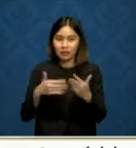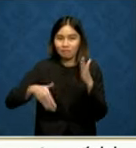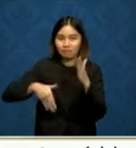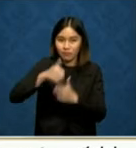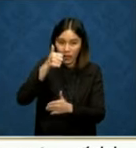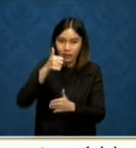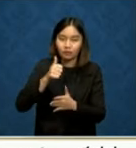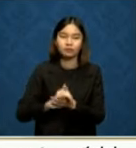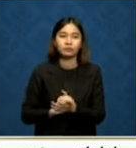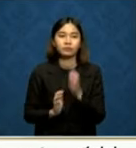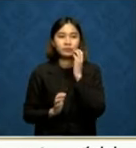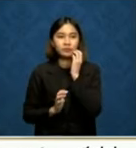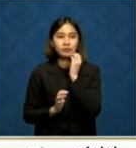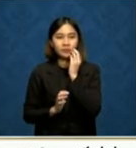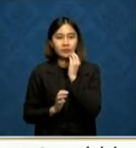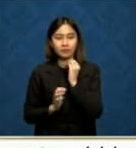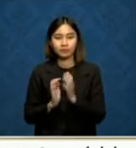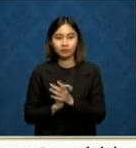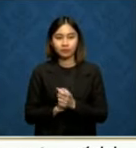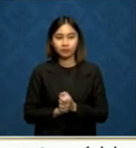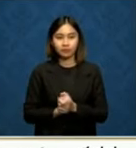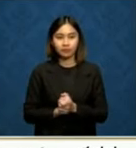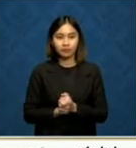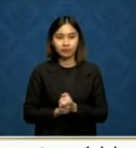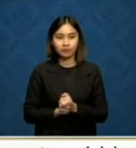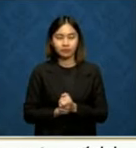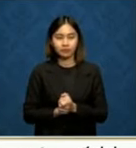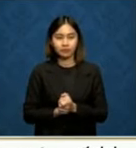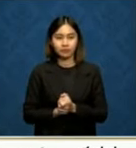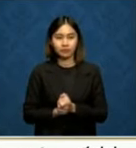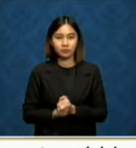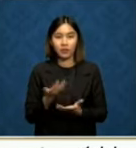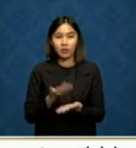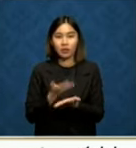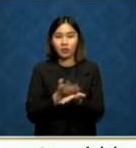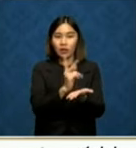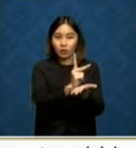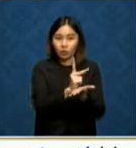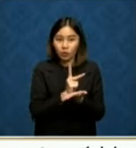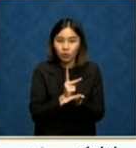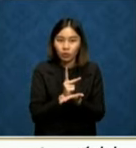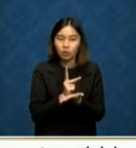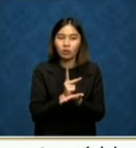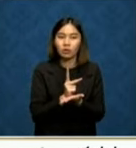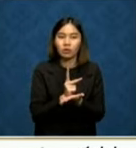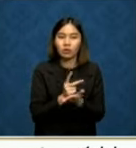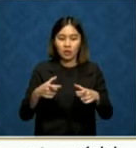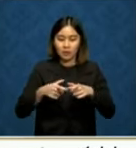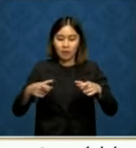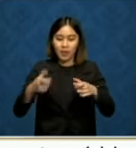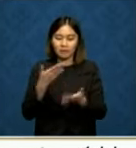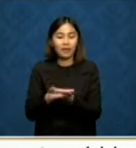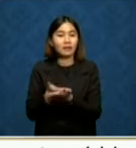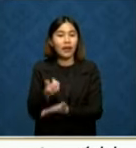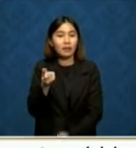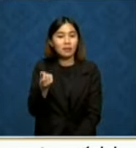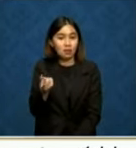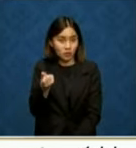ประสบความสำเร็จนะคะเราก็ เรื่องการกู้ยืมเงิน เรื่องบัดเงินสดเร